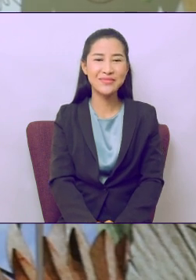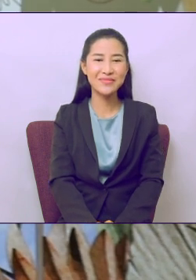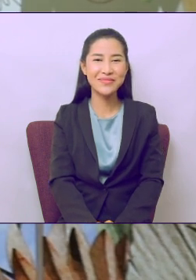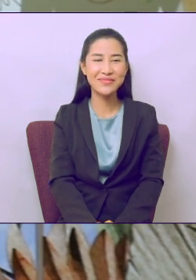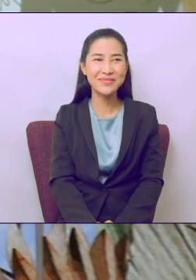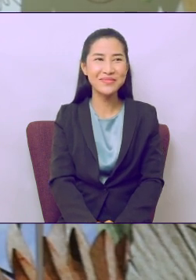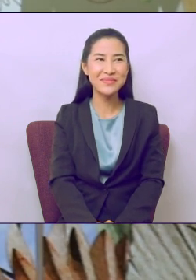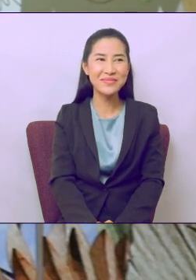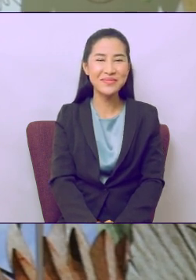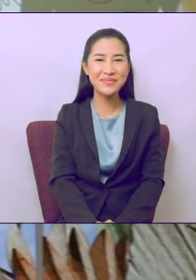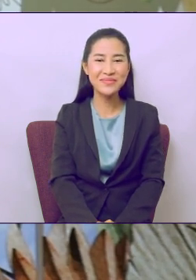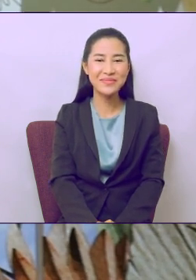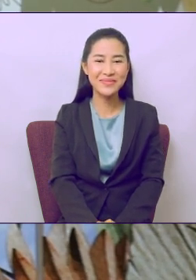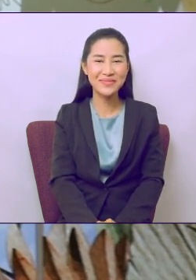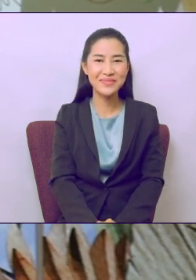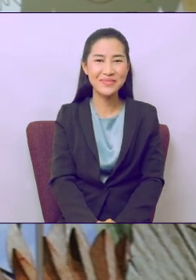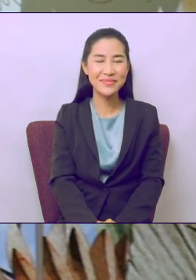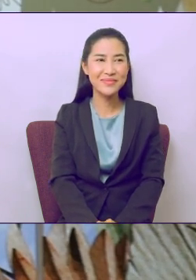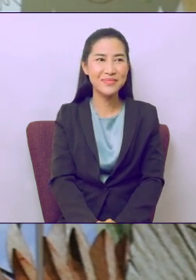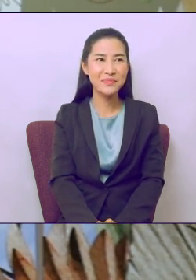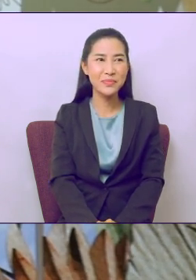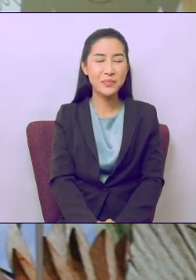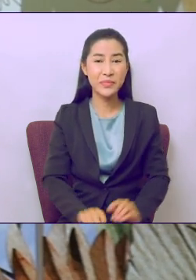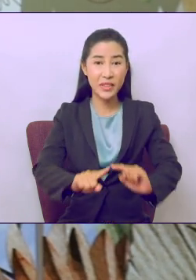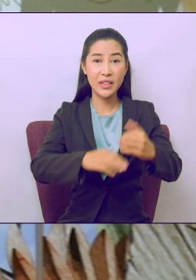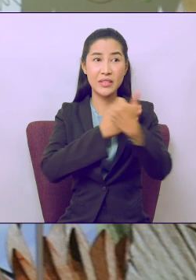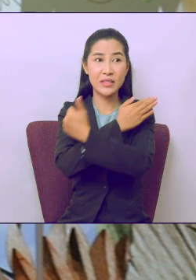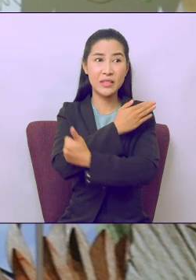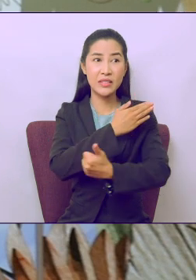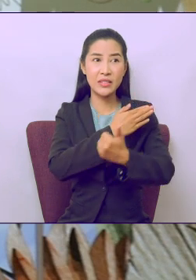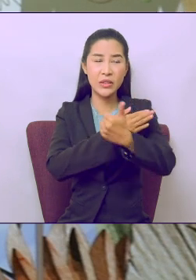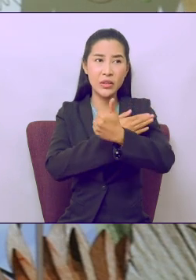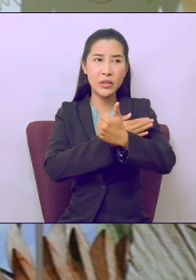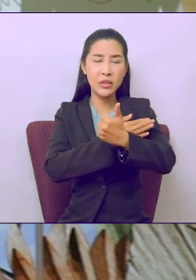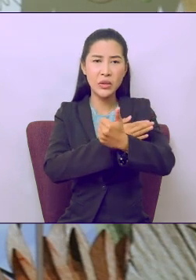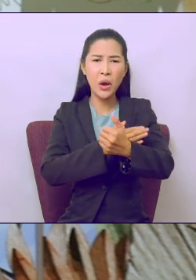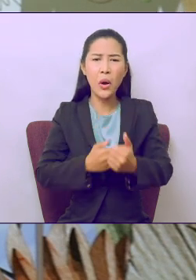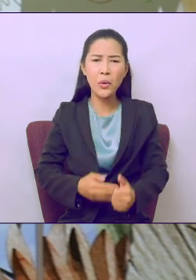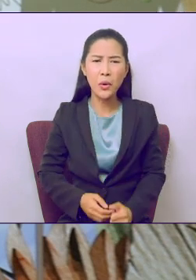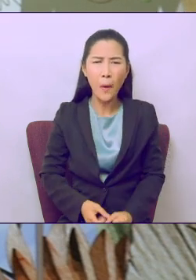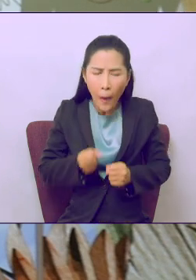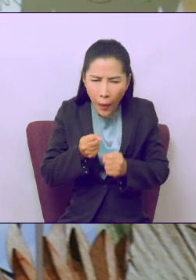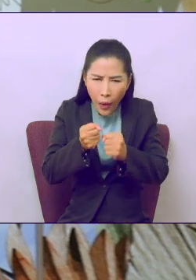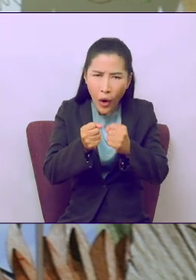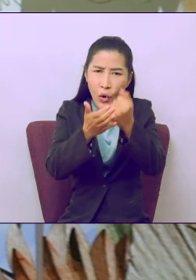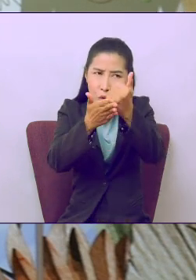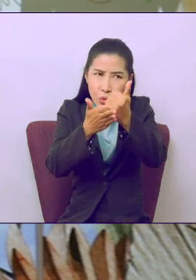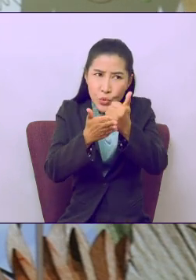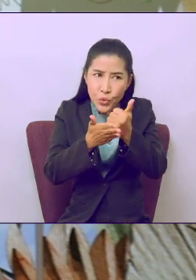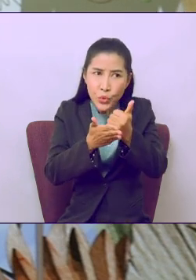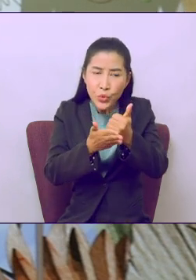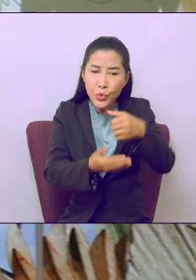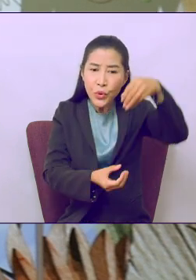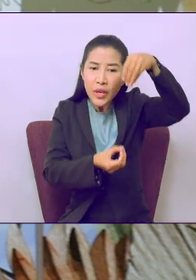ไม่หล่อเ่อต่างชาติที่เทำเนี่ยเาก็ใช้ค่อยๆพยายามนะครับช่วยช่วยนะครับช่วยน้องๆนะ